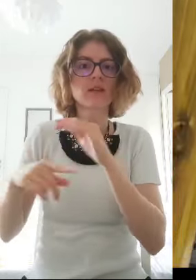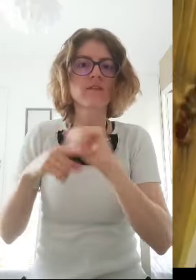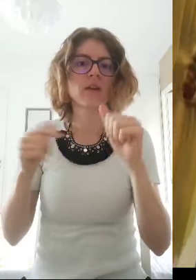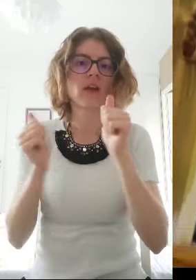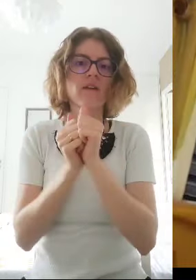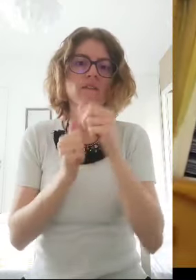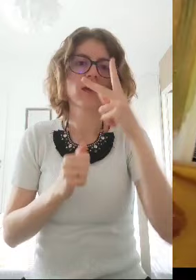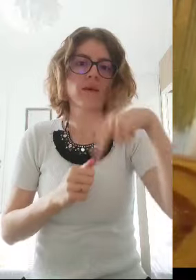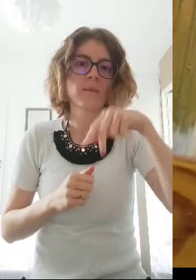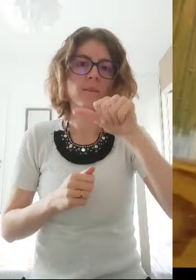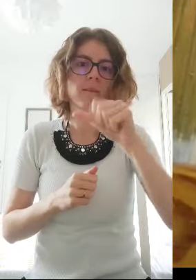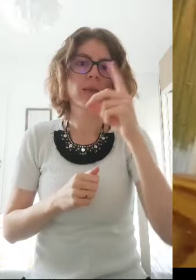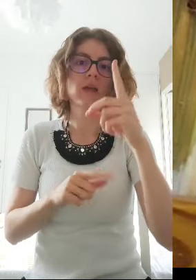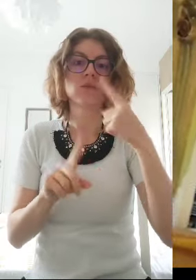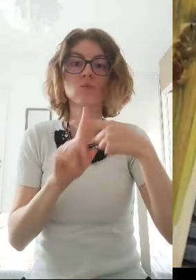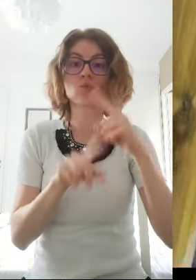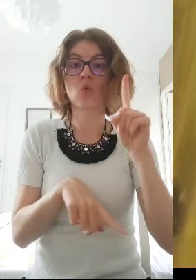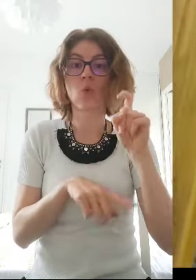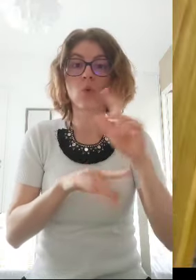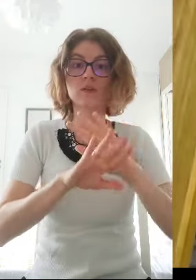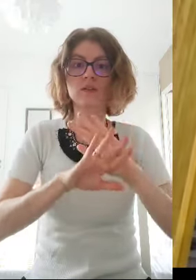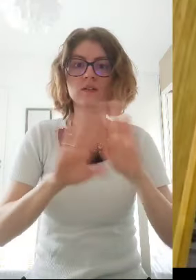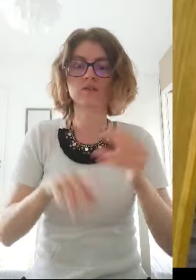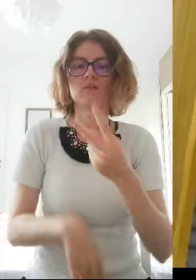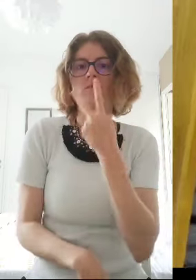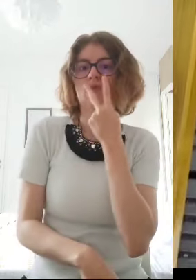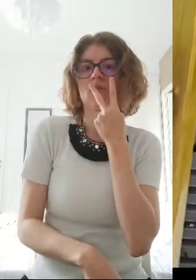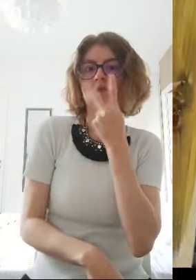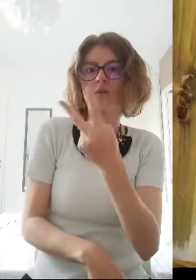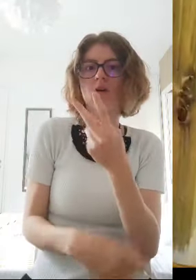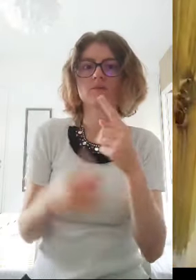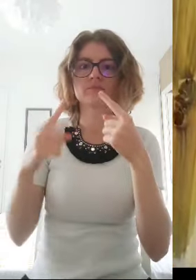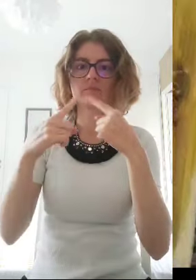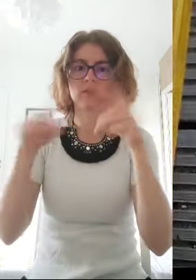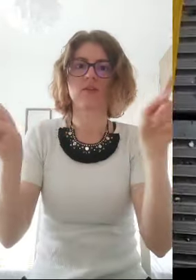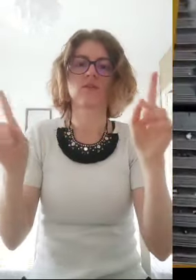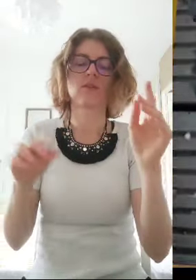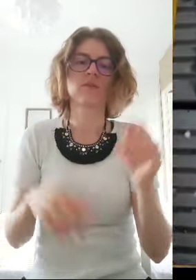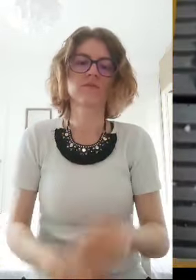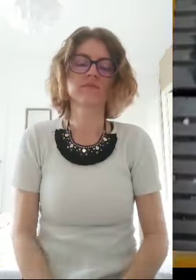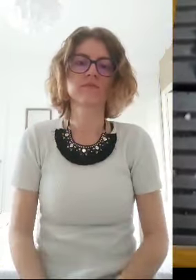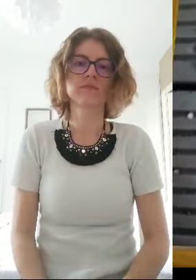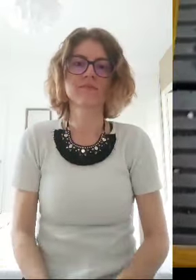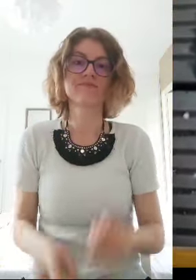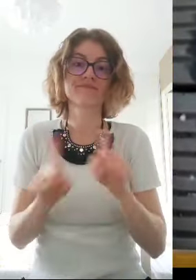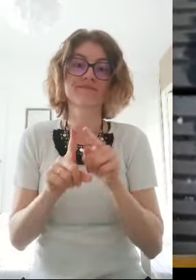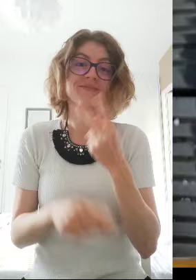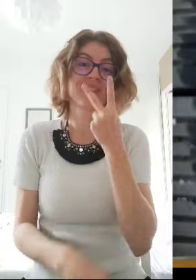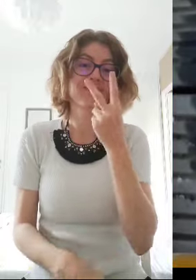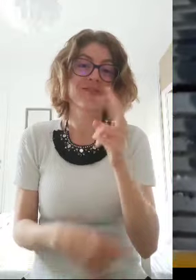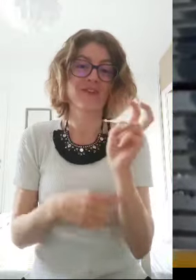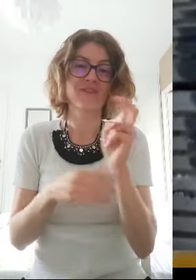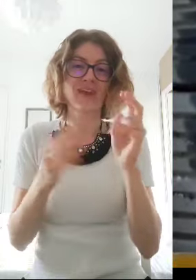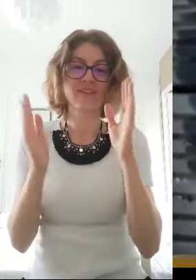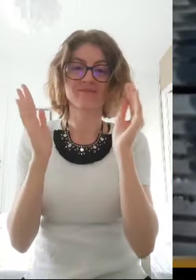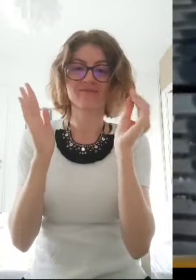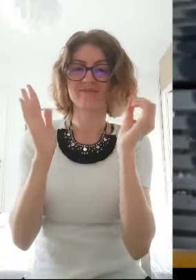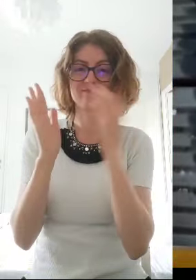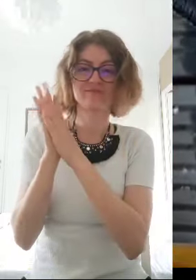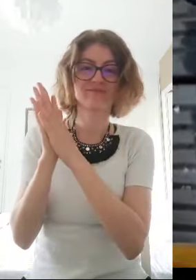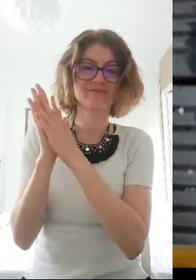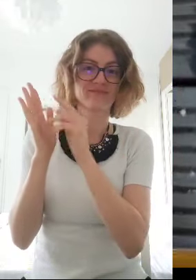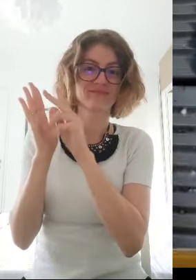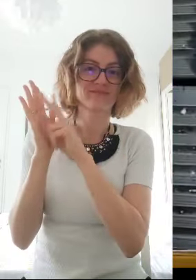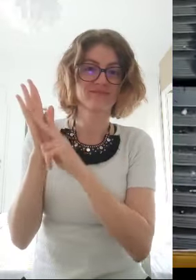bac. Et on voit bien la différence entre les deux. Et le résultat est